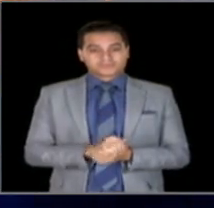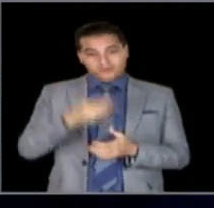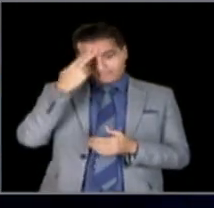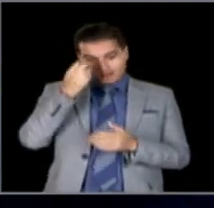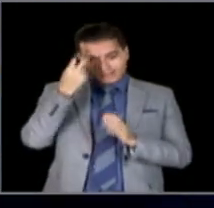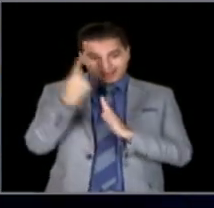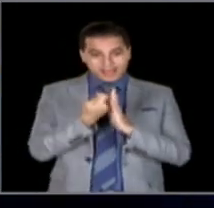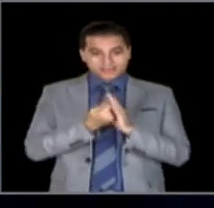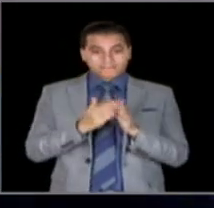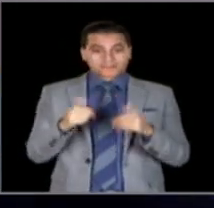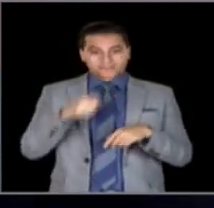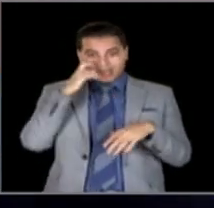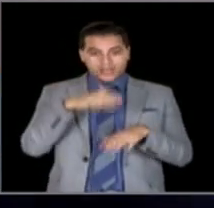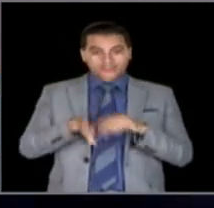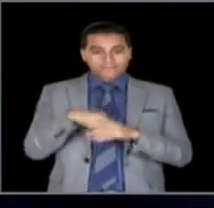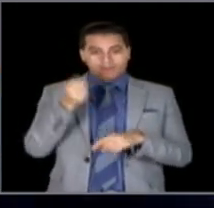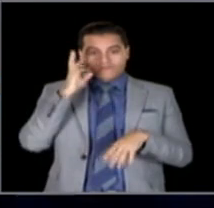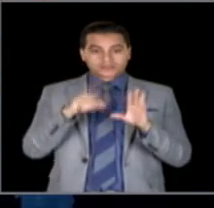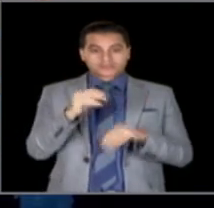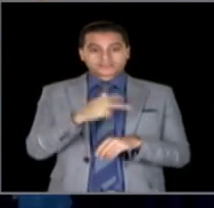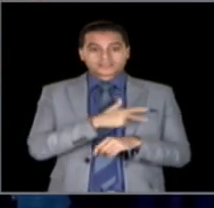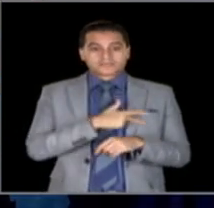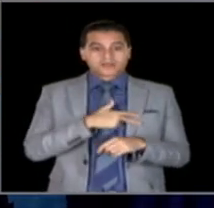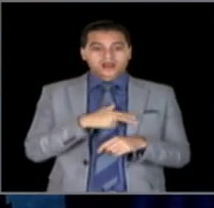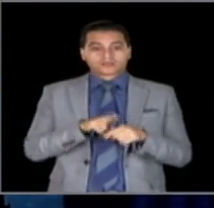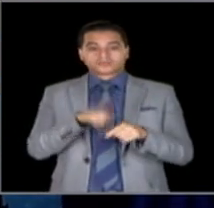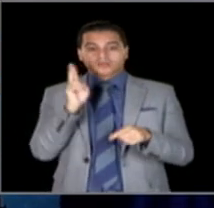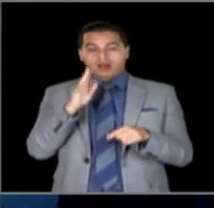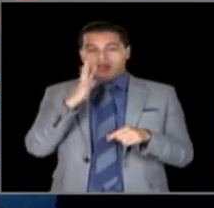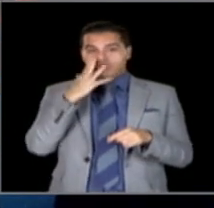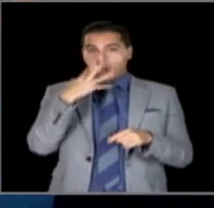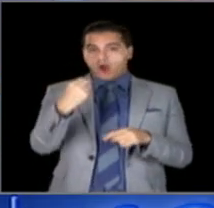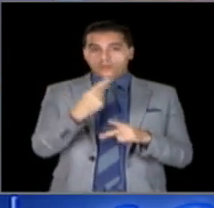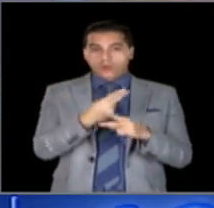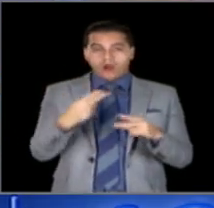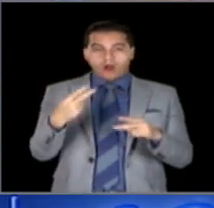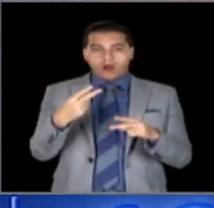من هو الكاتب المصري المعاصر مؤلف رواية سارقة الأرواح؟